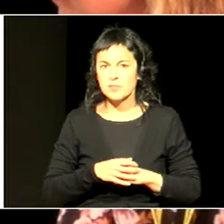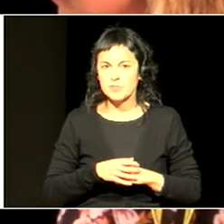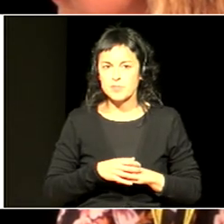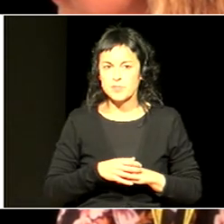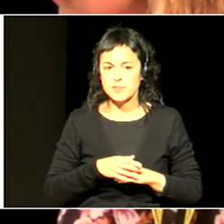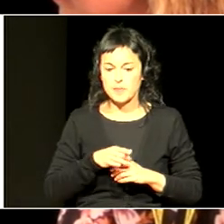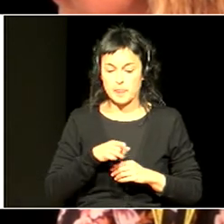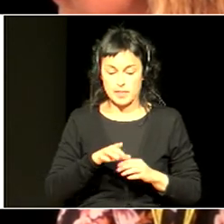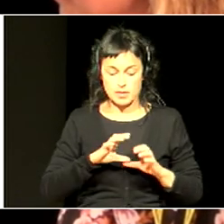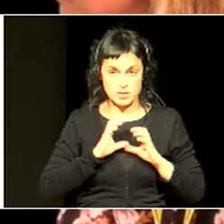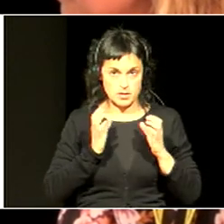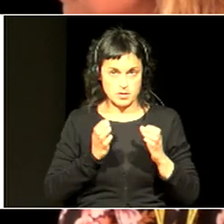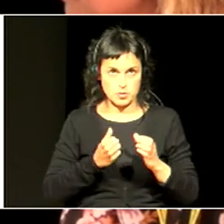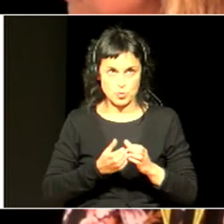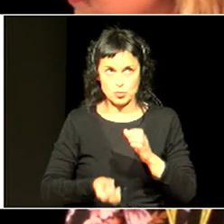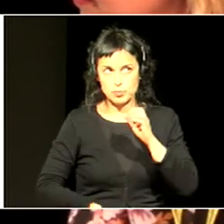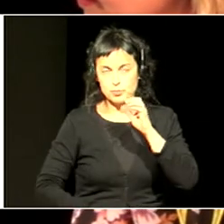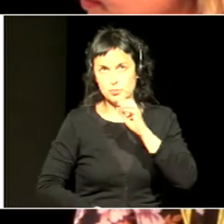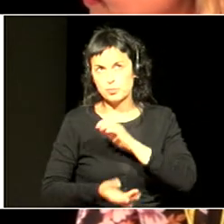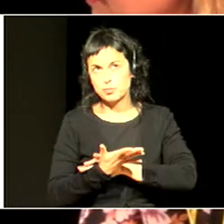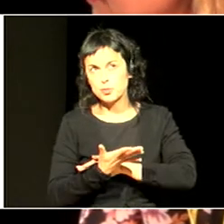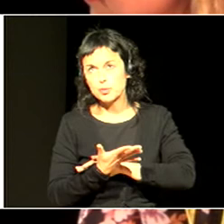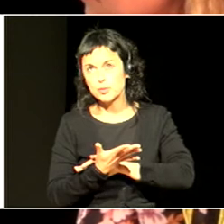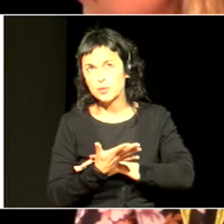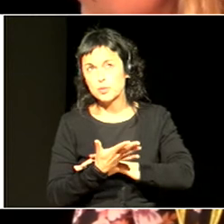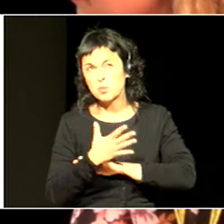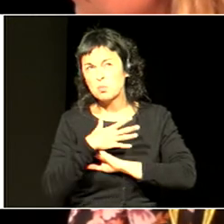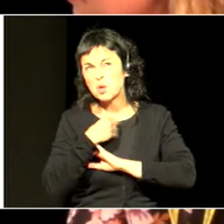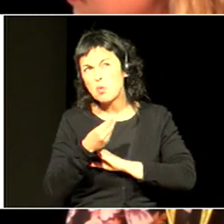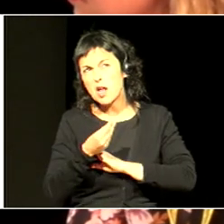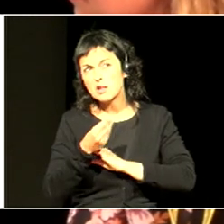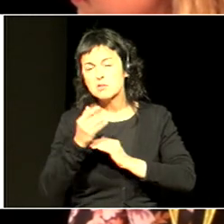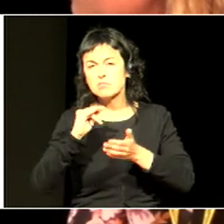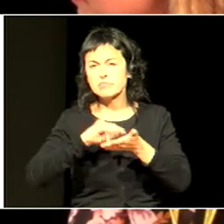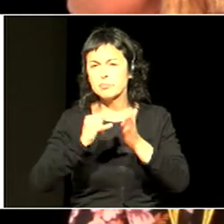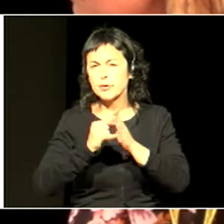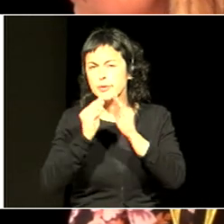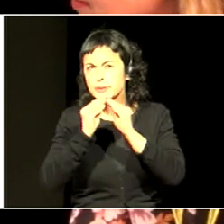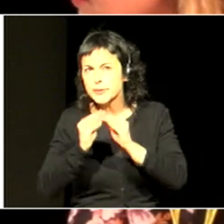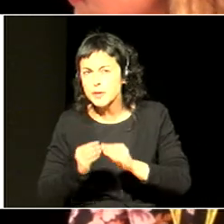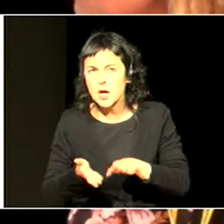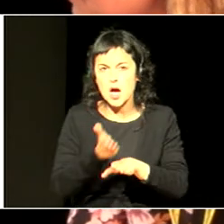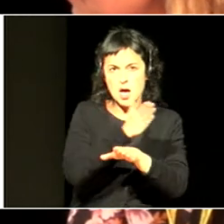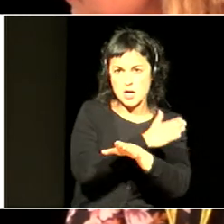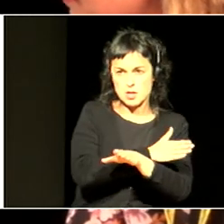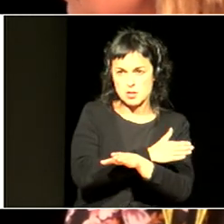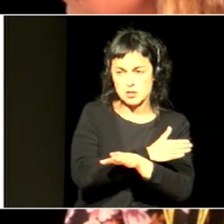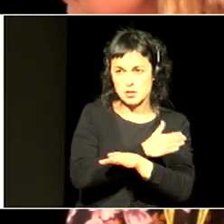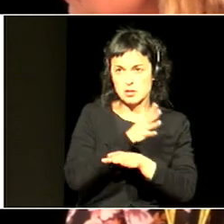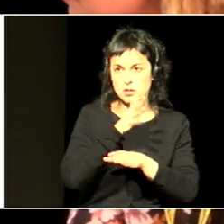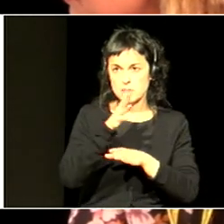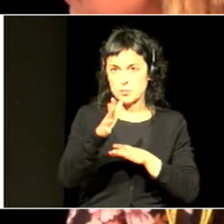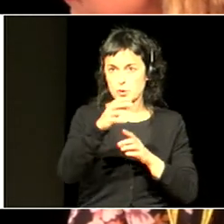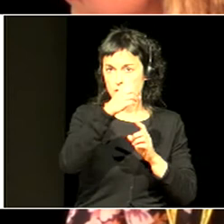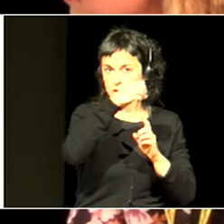Sortu zen agian proiektua garatu baino lehen, ze parte hartu genuen berritzeguneren